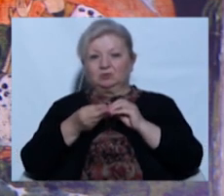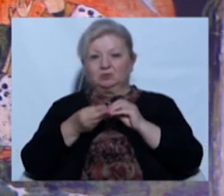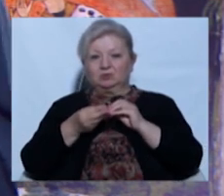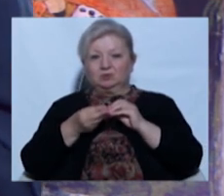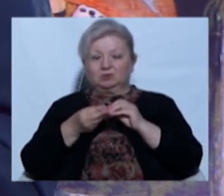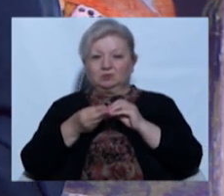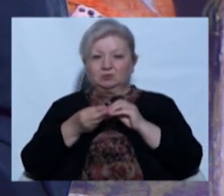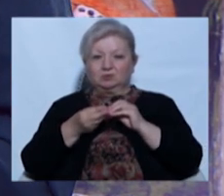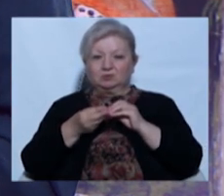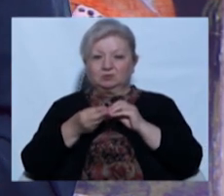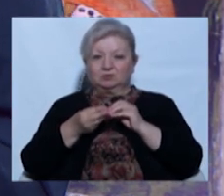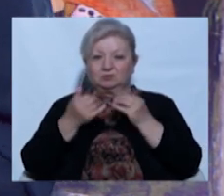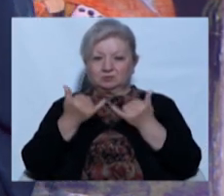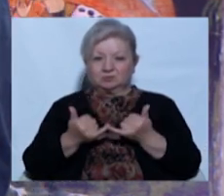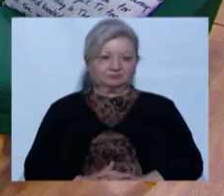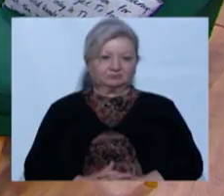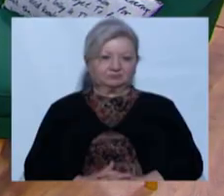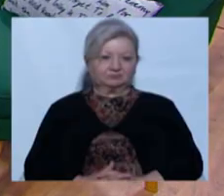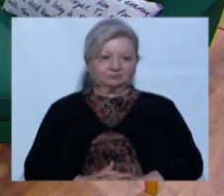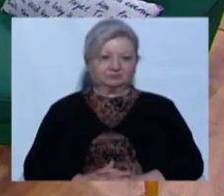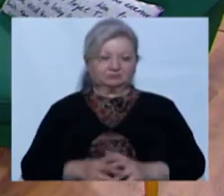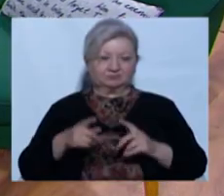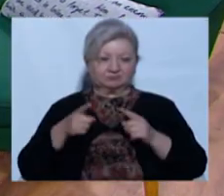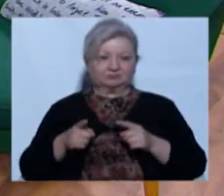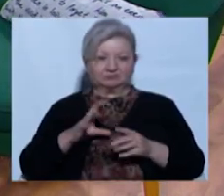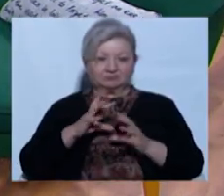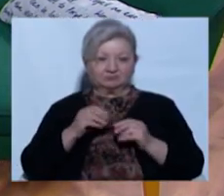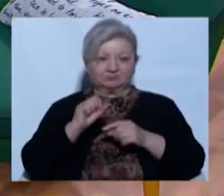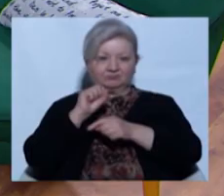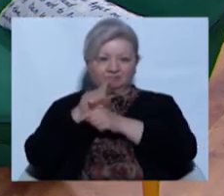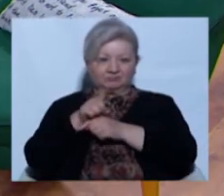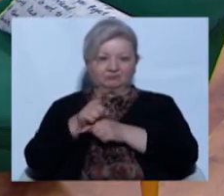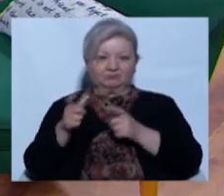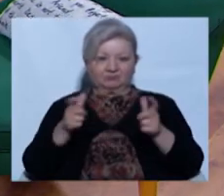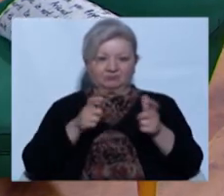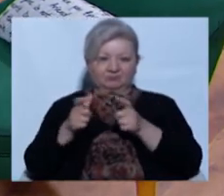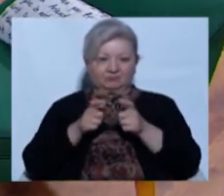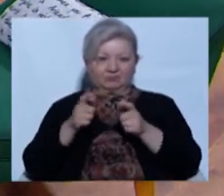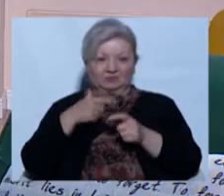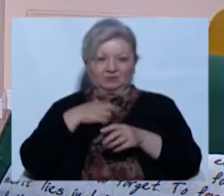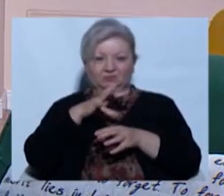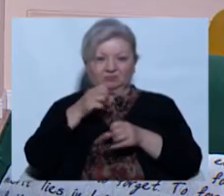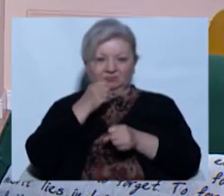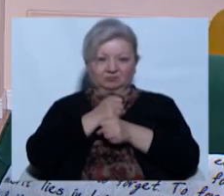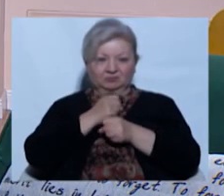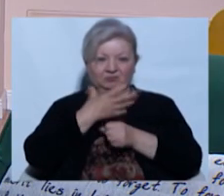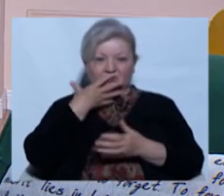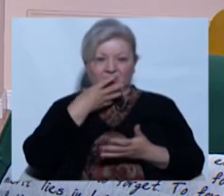გავხატოთ ჩვენი დღევანდელი გაკვეთილი, და მე ესეთი დავალება მოგიმზადეთ, რომ ჩვენ გავაკეთოთ ჩვენი